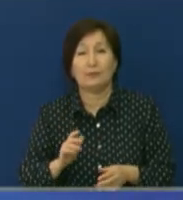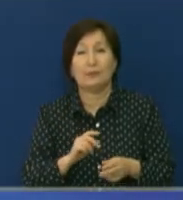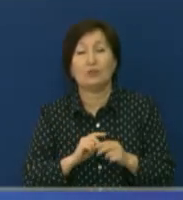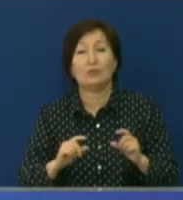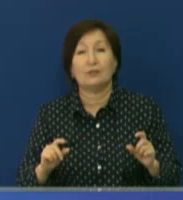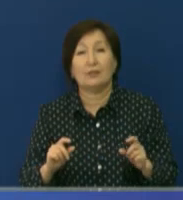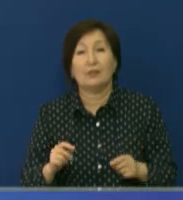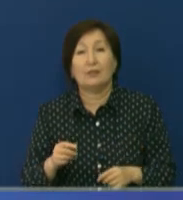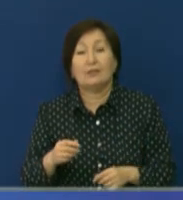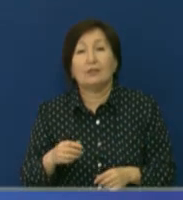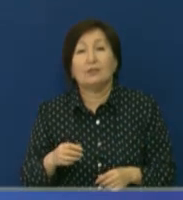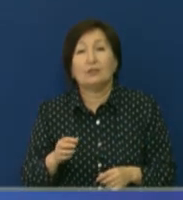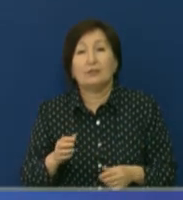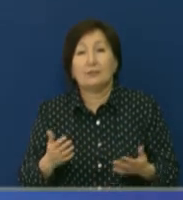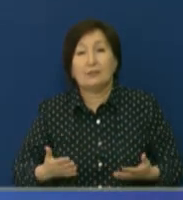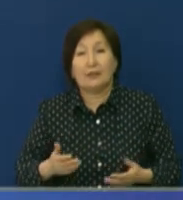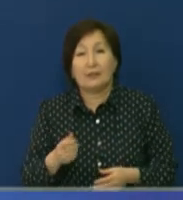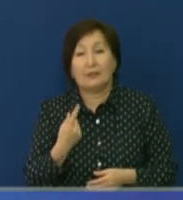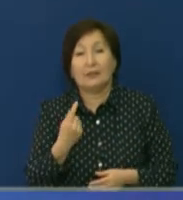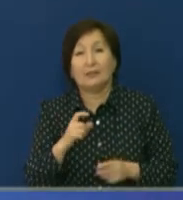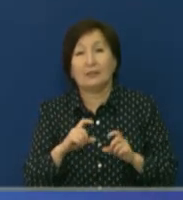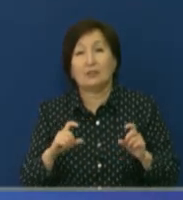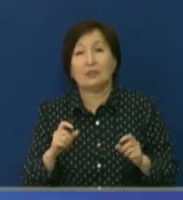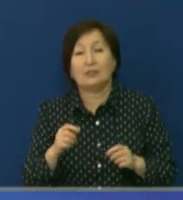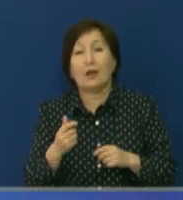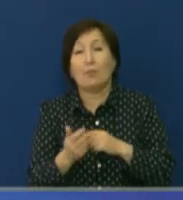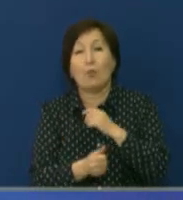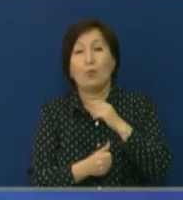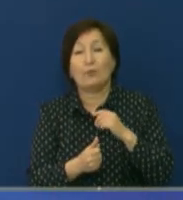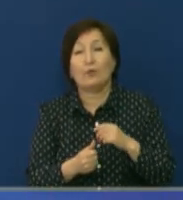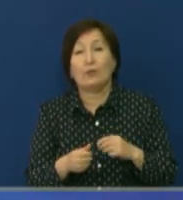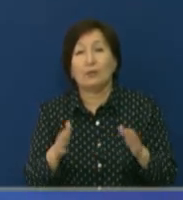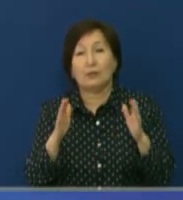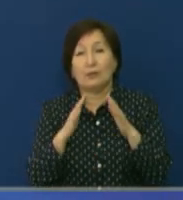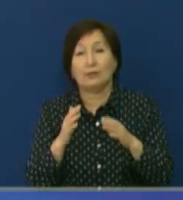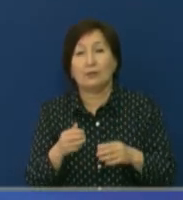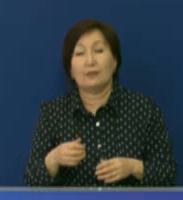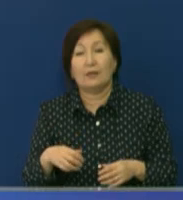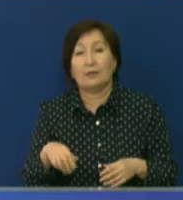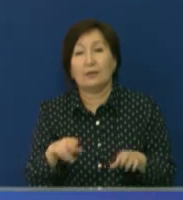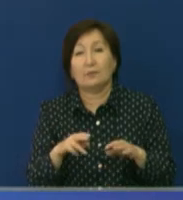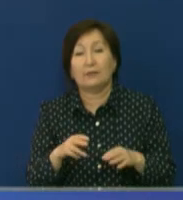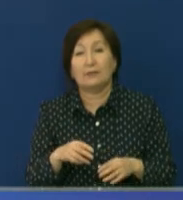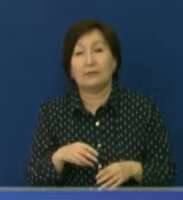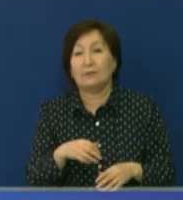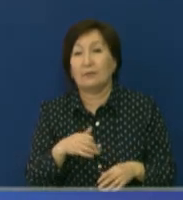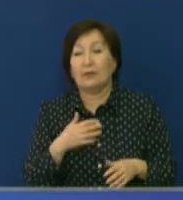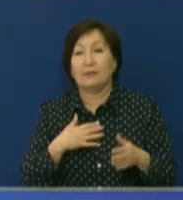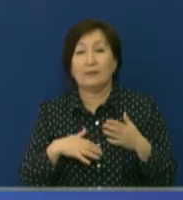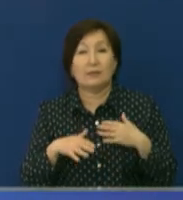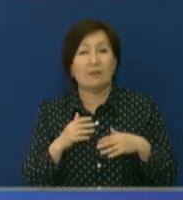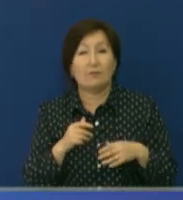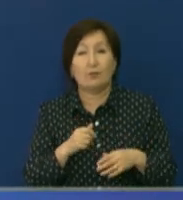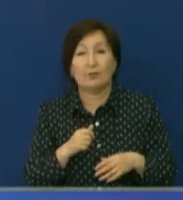многоэтажных домов кооператива собственников квартир первомайская 32а и возрождению недовольны качеством обслуживания со стороны